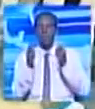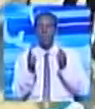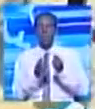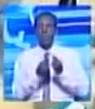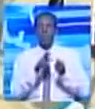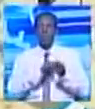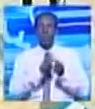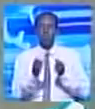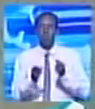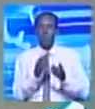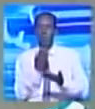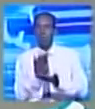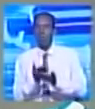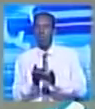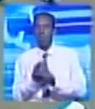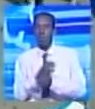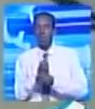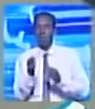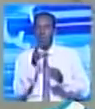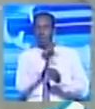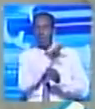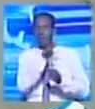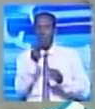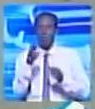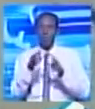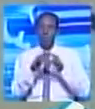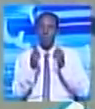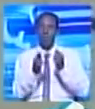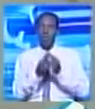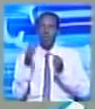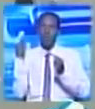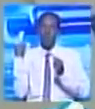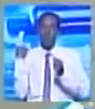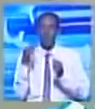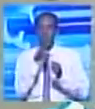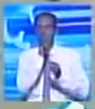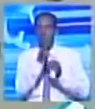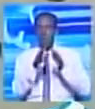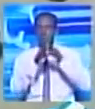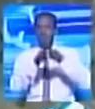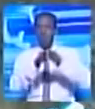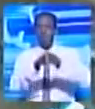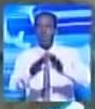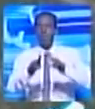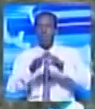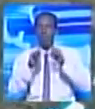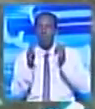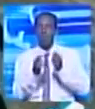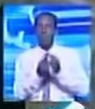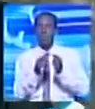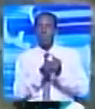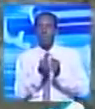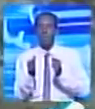plage propre du colonel Waïs Omar Aborolais, commandant donc de la garde-côte, afin de redonner la propriété et la splendeur